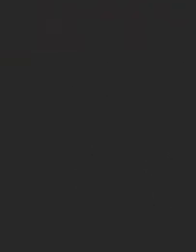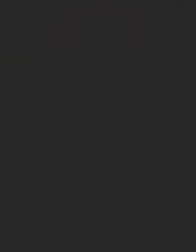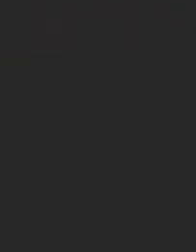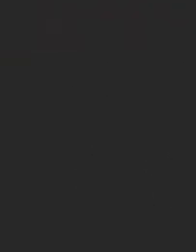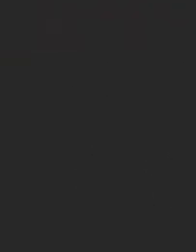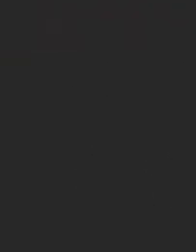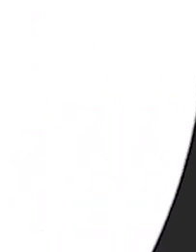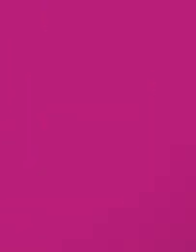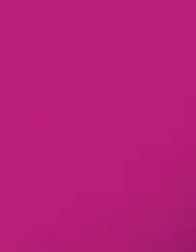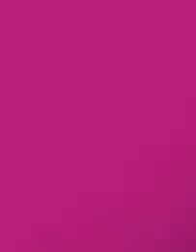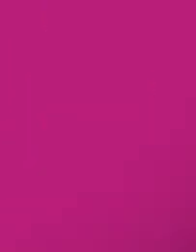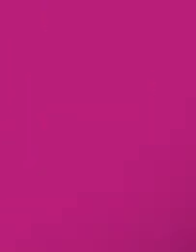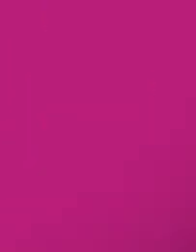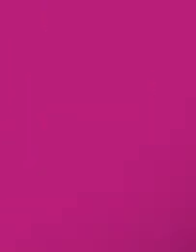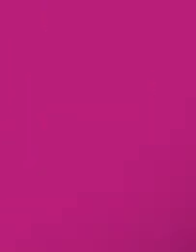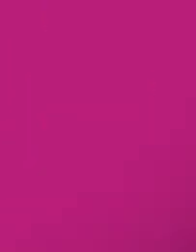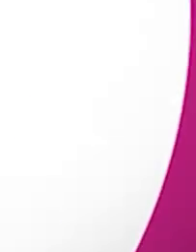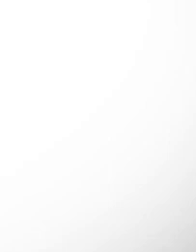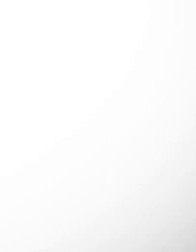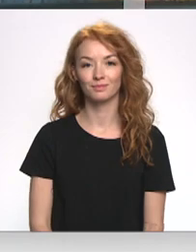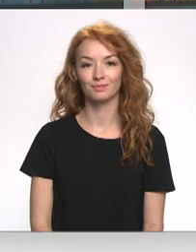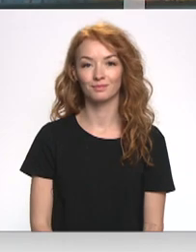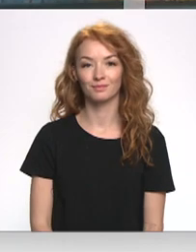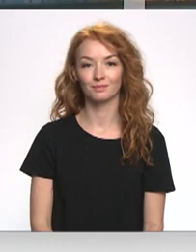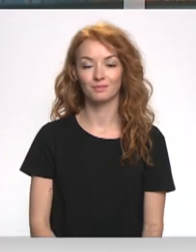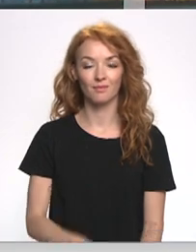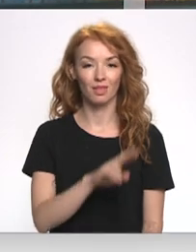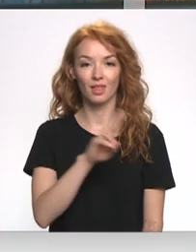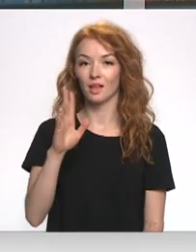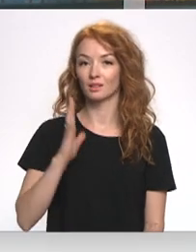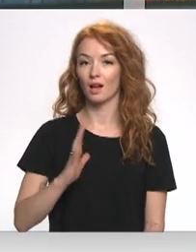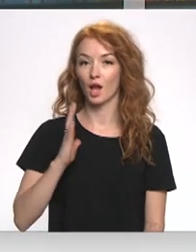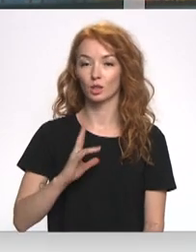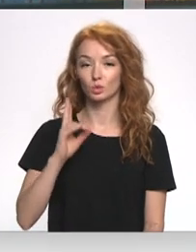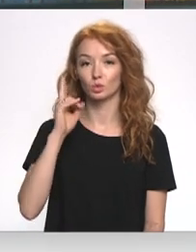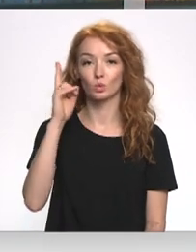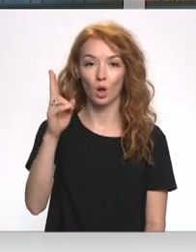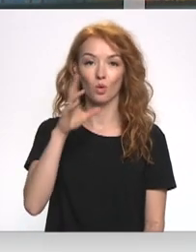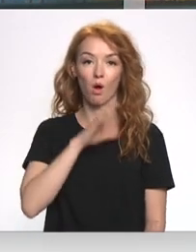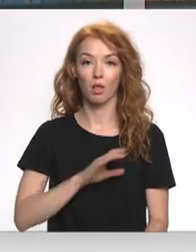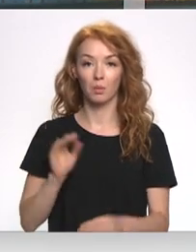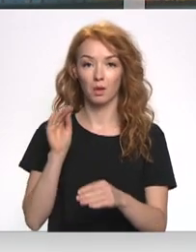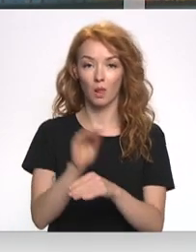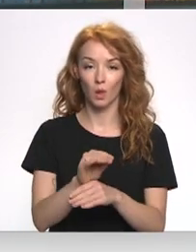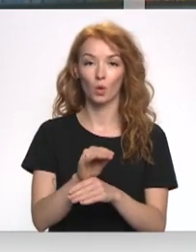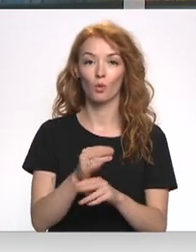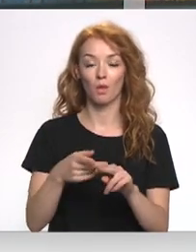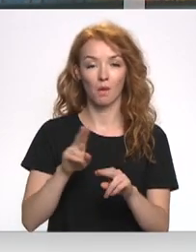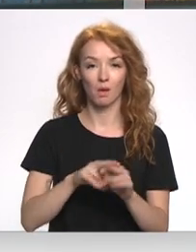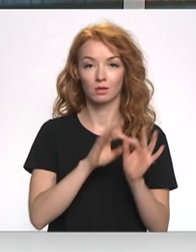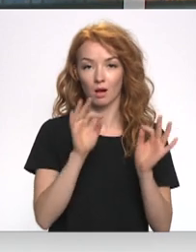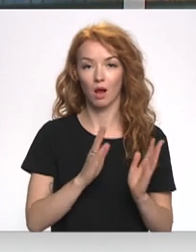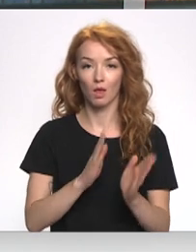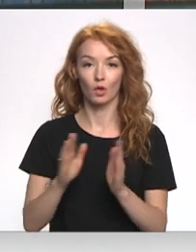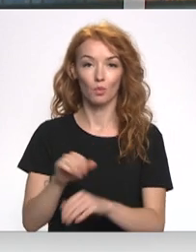Re, viss ēters ir te! Nesagaidījuši solīto algu pieaugumu protestiem gatavojas